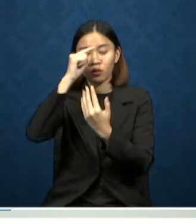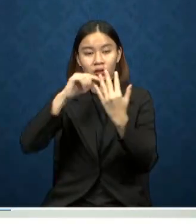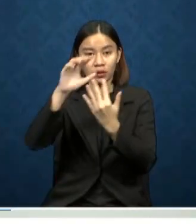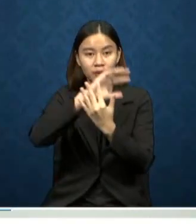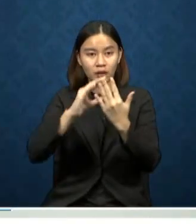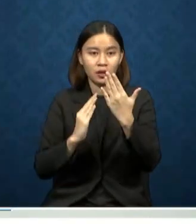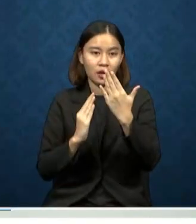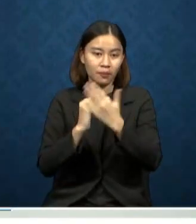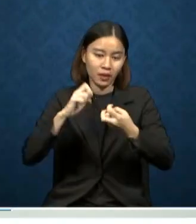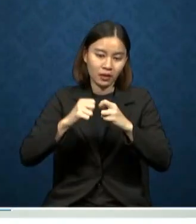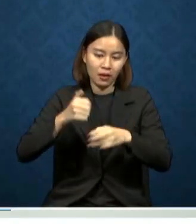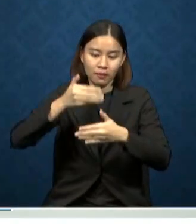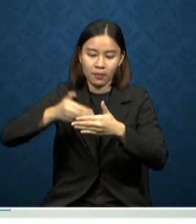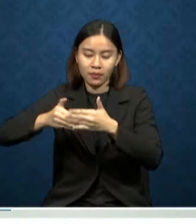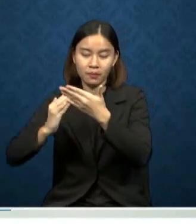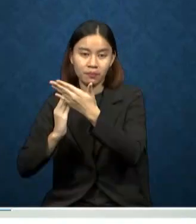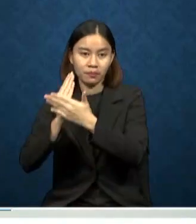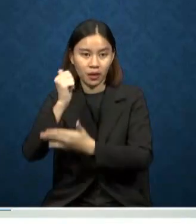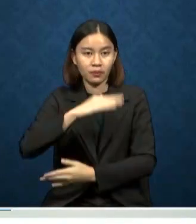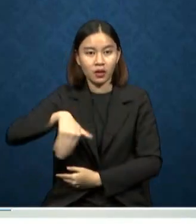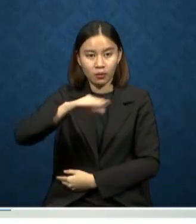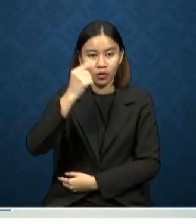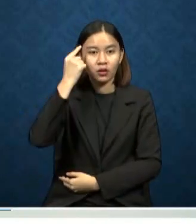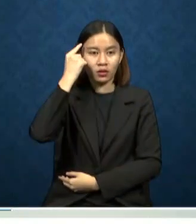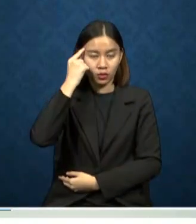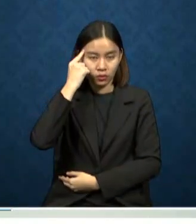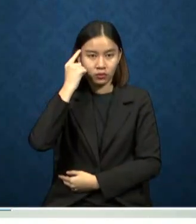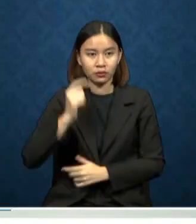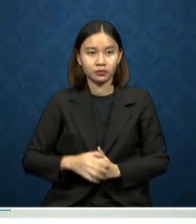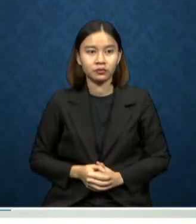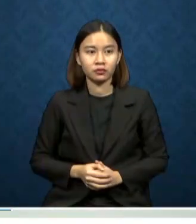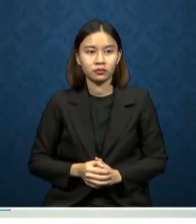ผ่านพลวิกิจต่างๆซึ่งพวกเรารู้ดีกัน